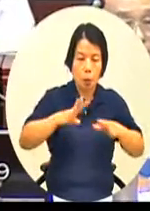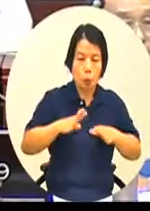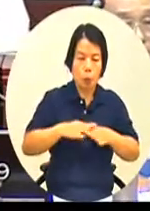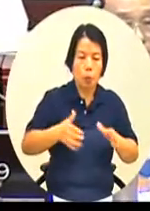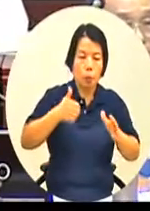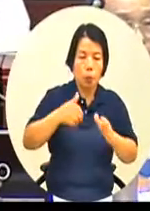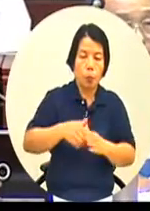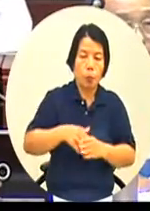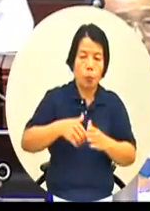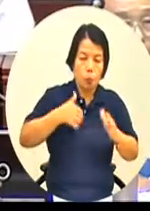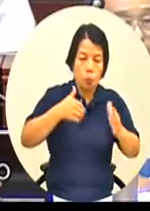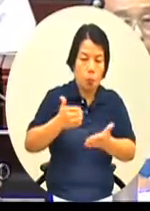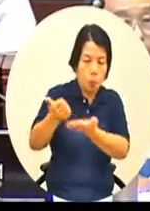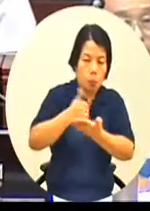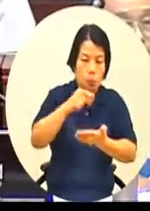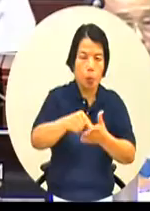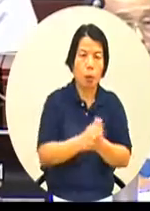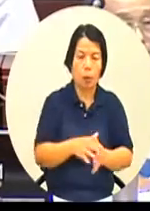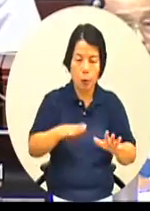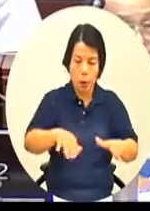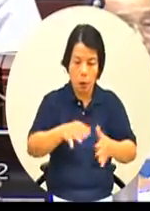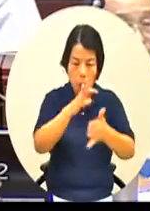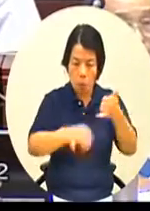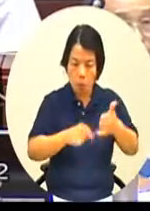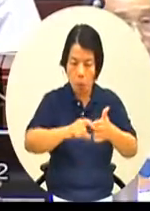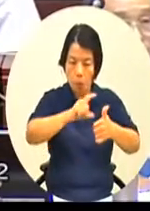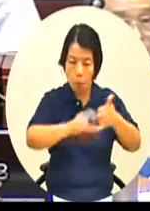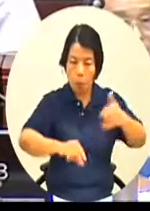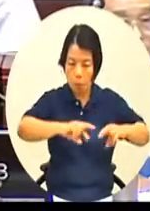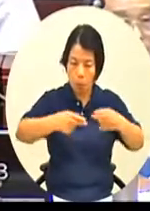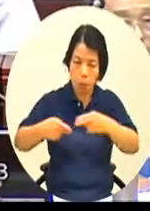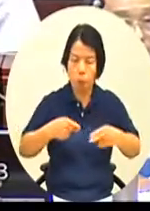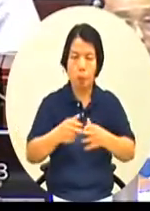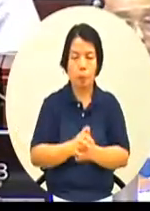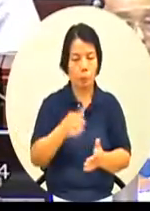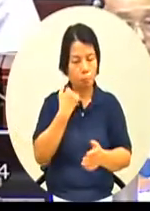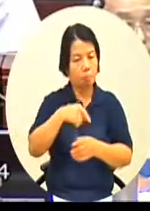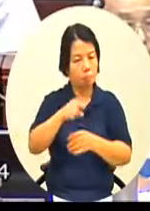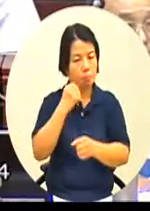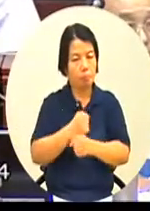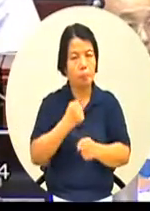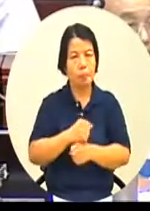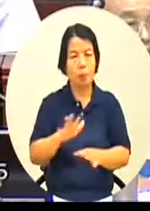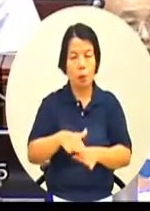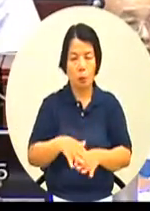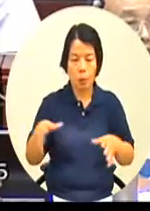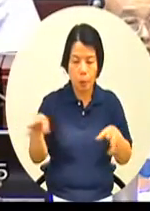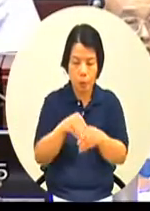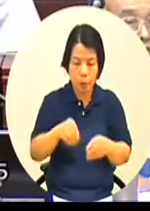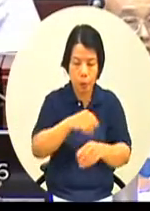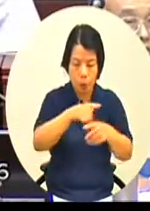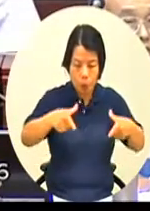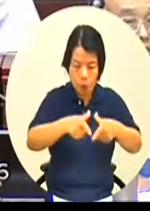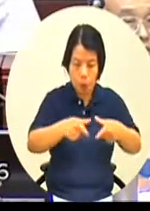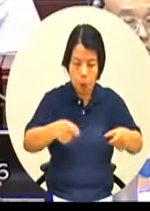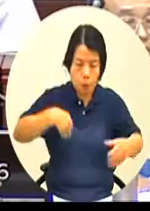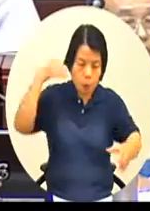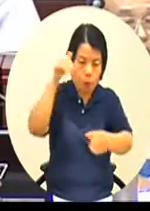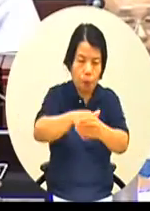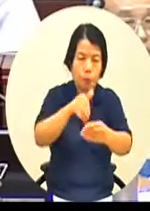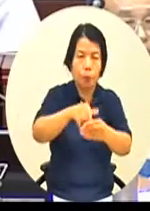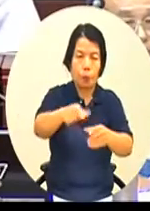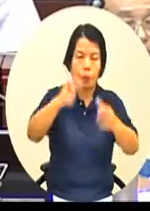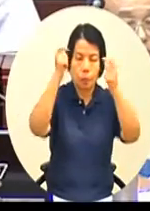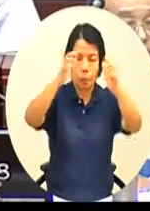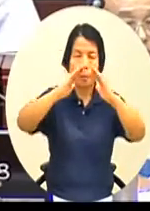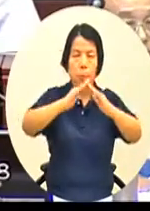这个提案要怎么修会比较可行？那这案子确定之后，大家来进行一个投票， 那等到像高雄市